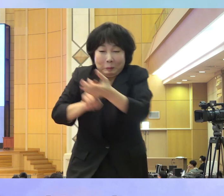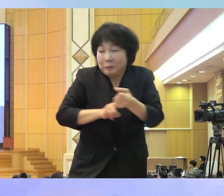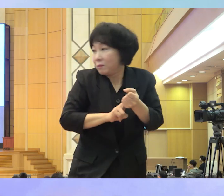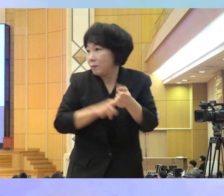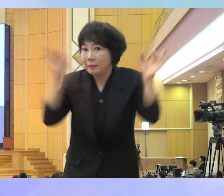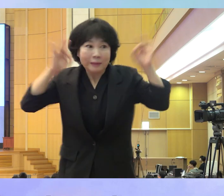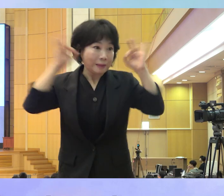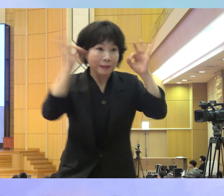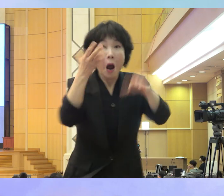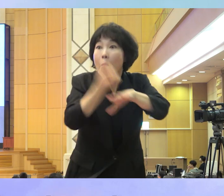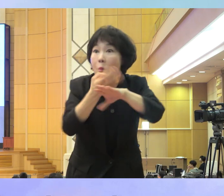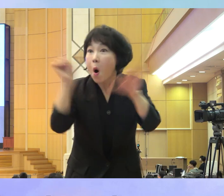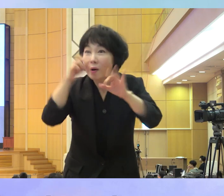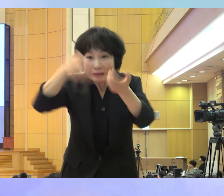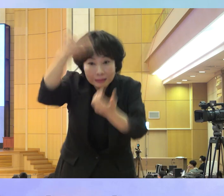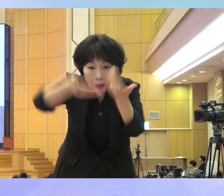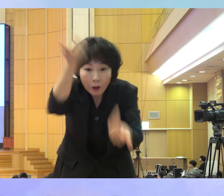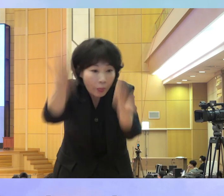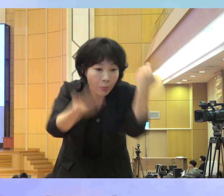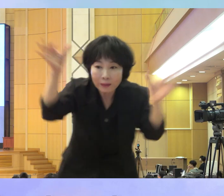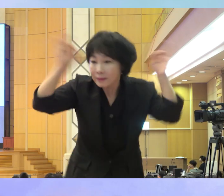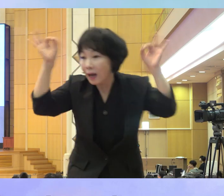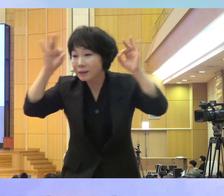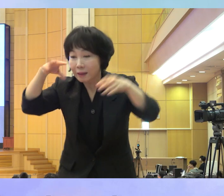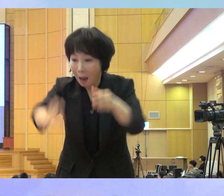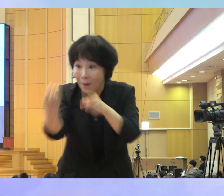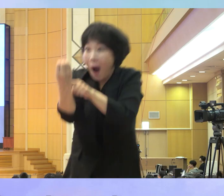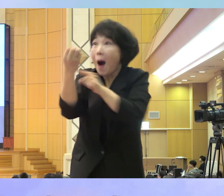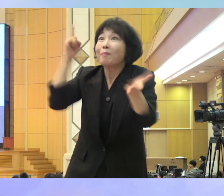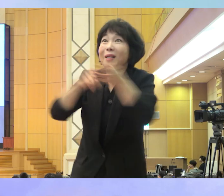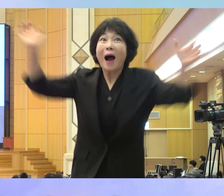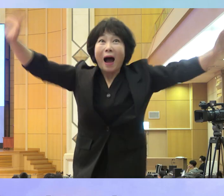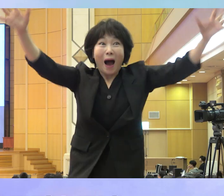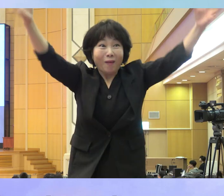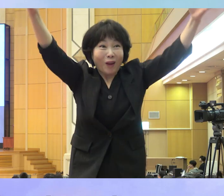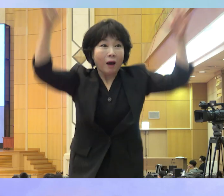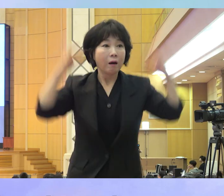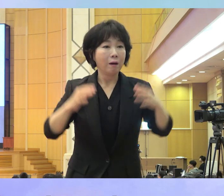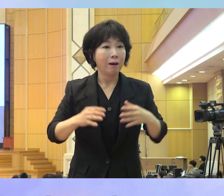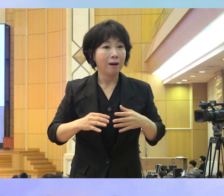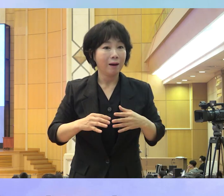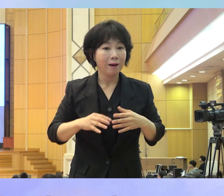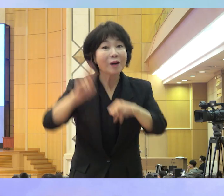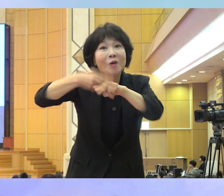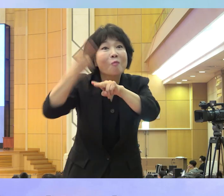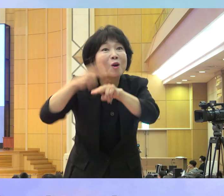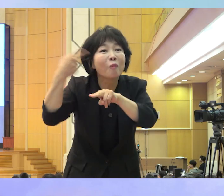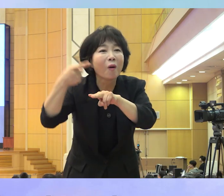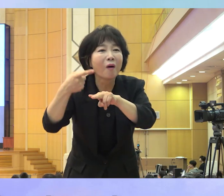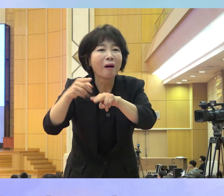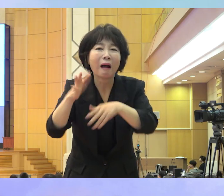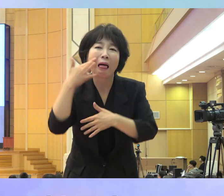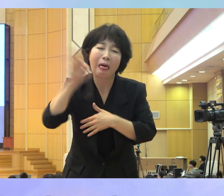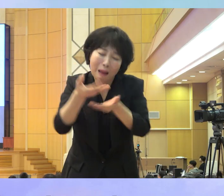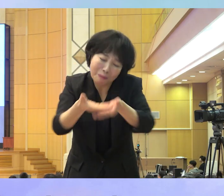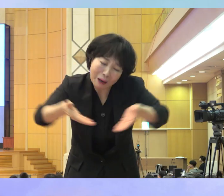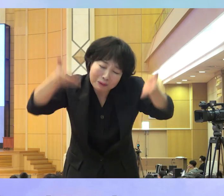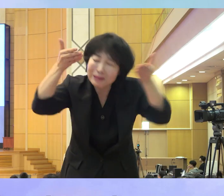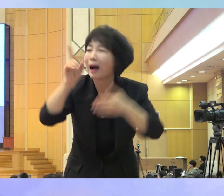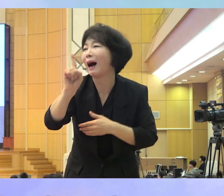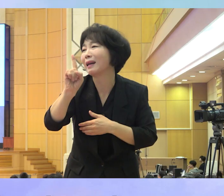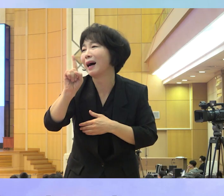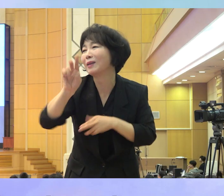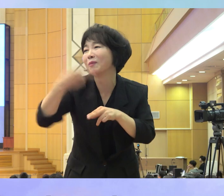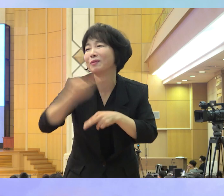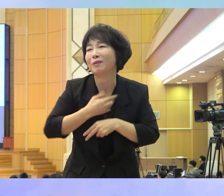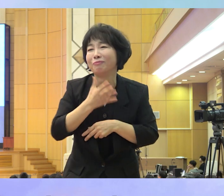그냥 어떤 권사님 날 보고 목사님 찾았어요. 그래서 못 찾았어요. 하나 줄까요? 이럴 정도로.